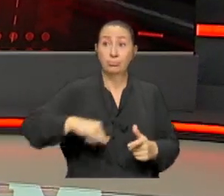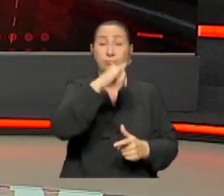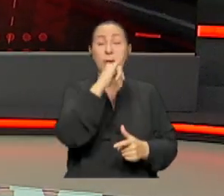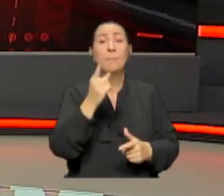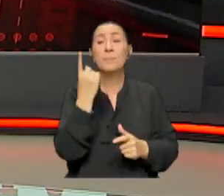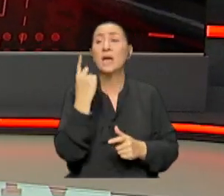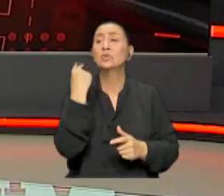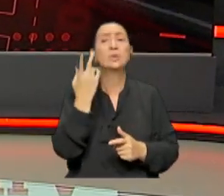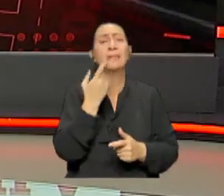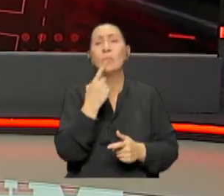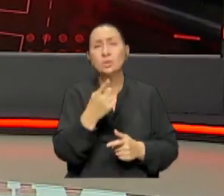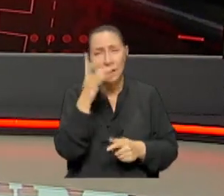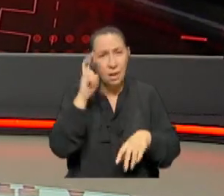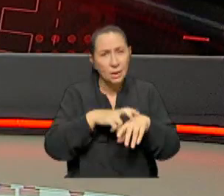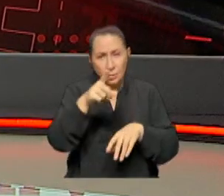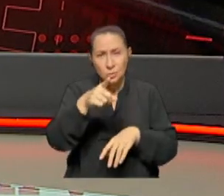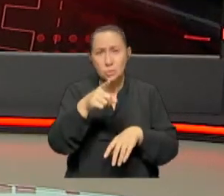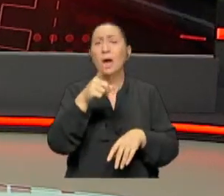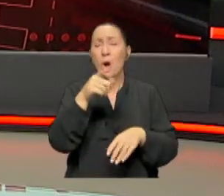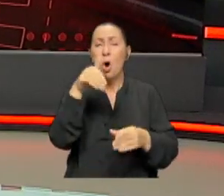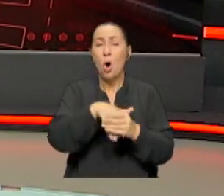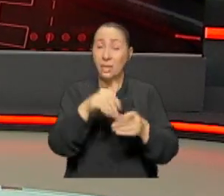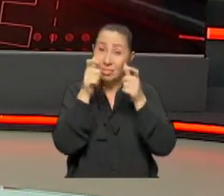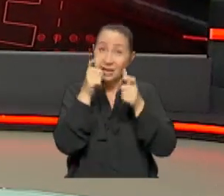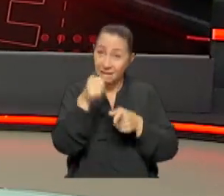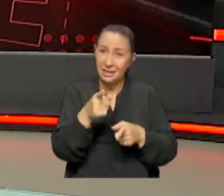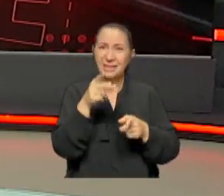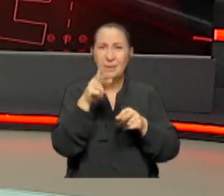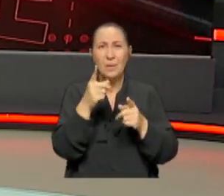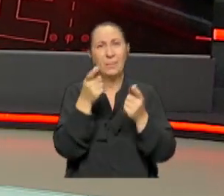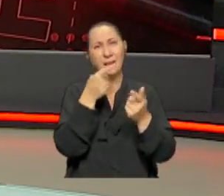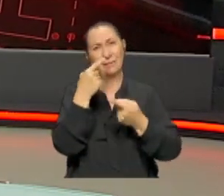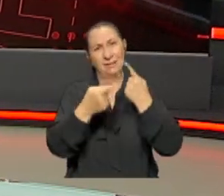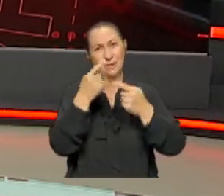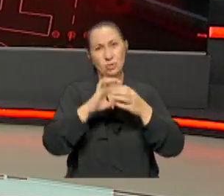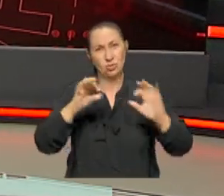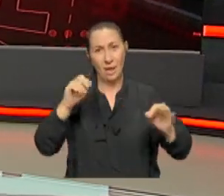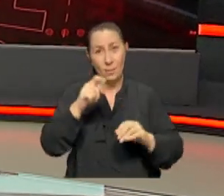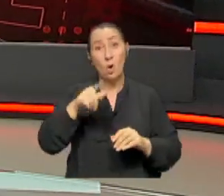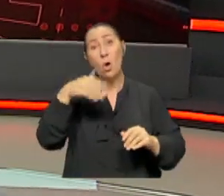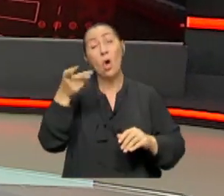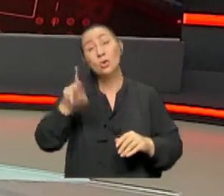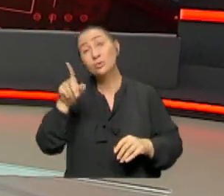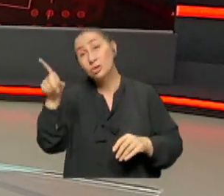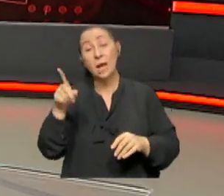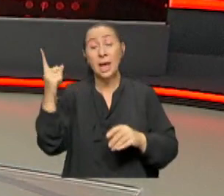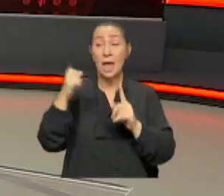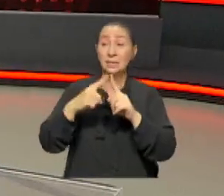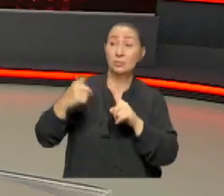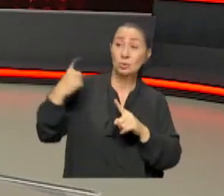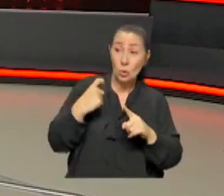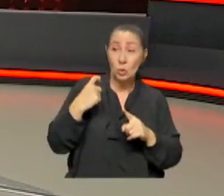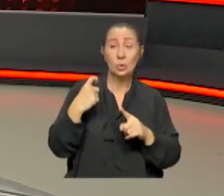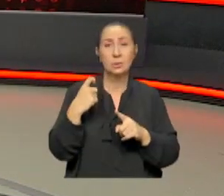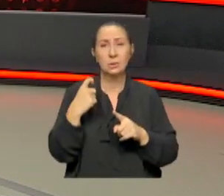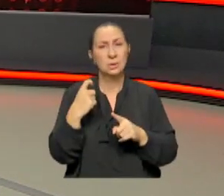gün önce de ne demişti? Efendim işte oylarınıza dikkat edin filan manasında. Bu işin öbür dünyası var, ahirette sorulur.